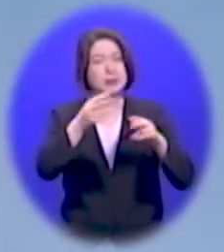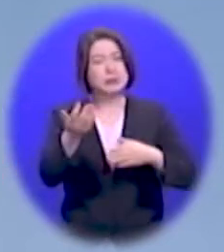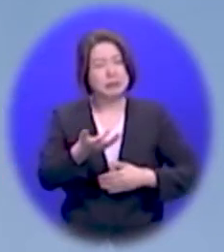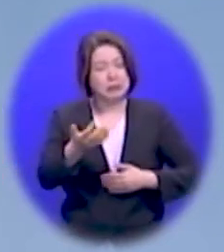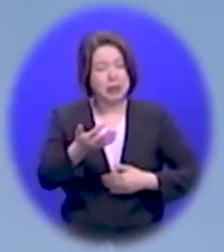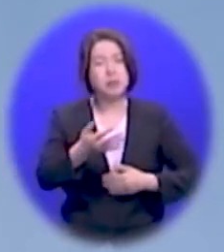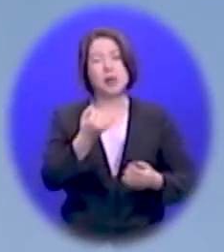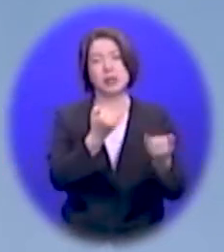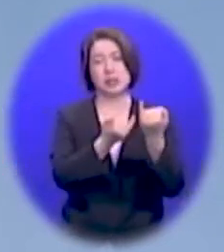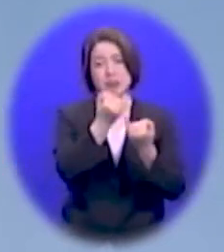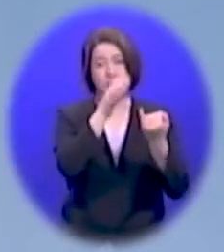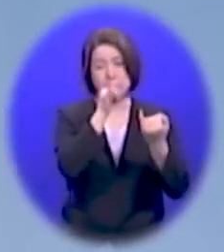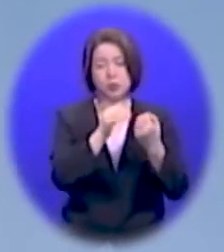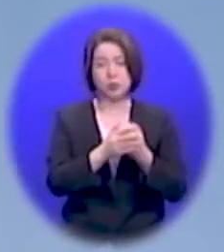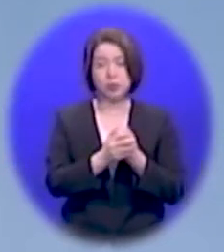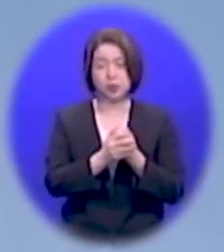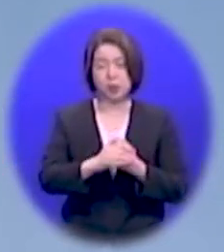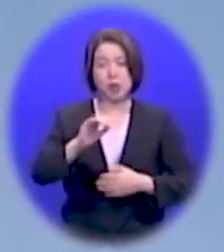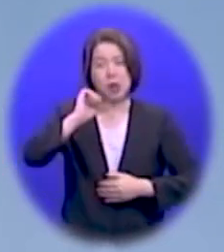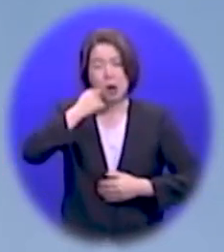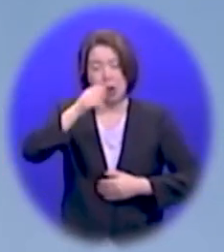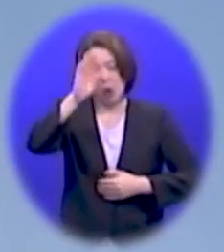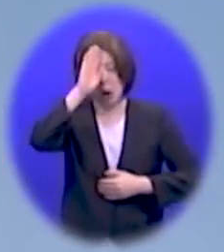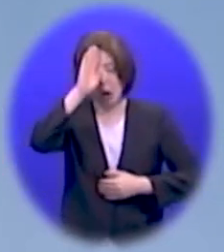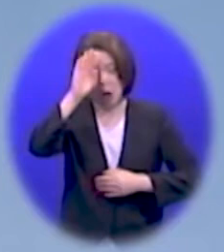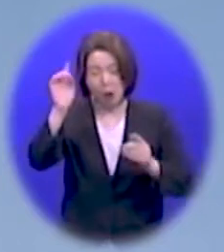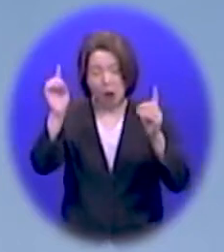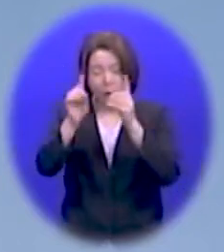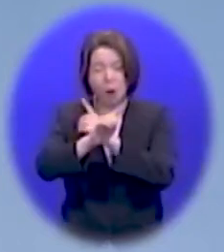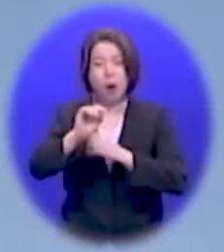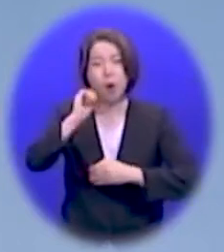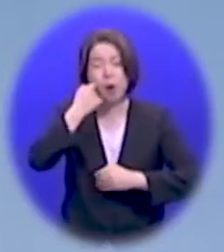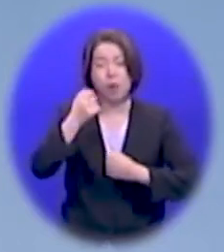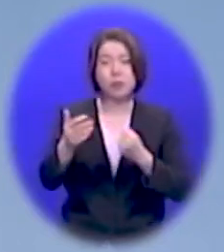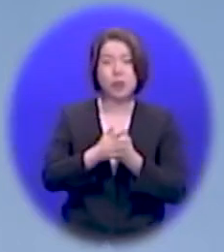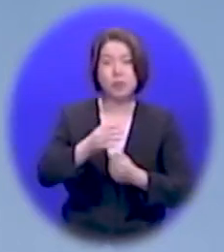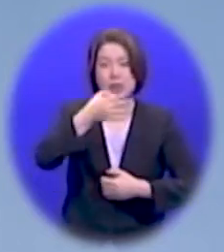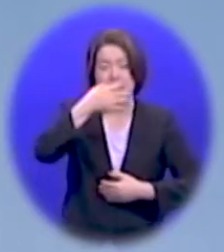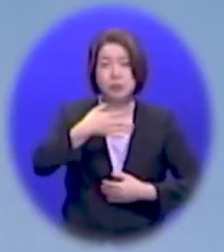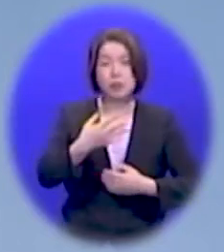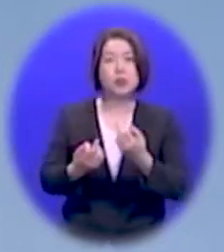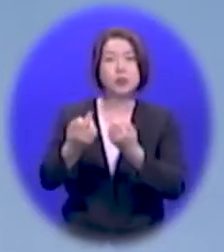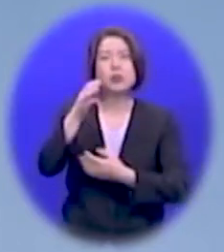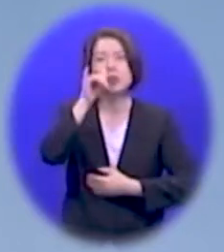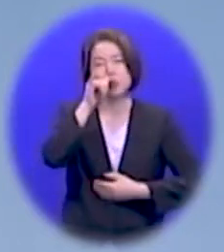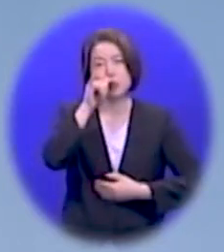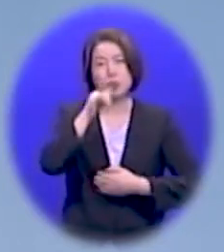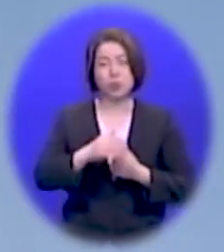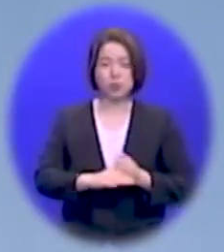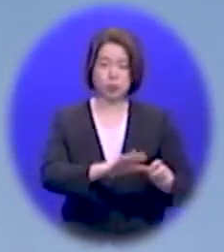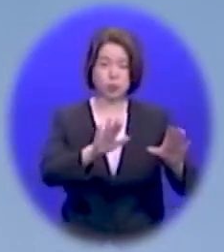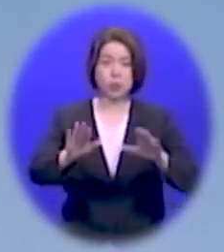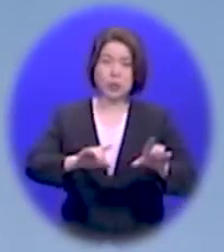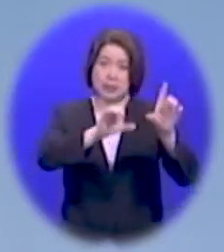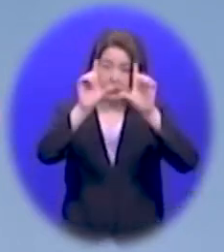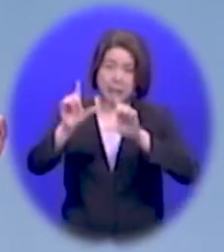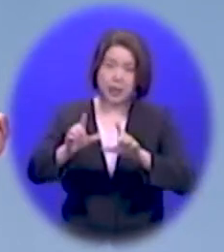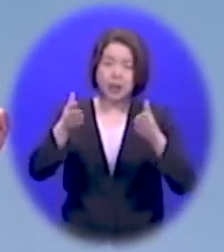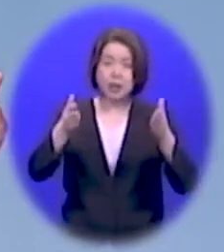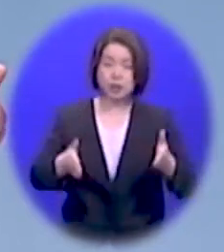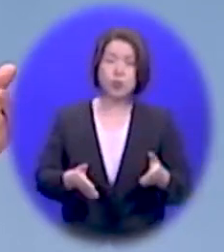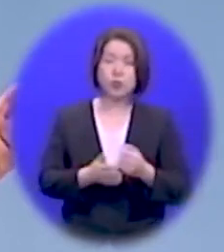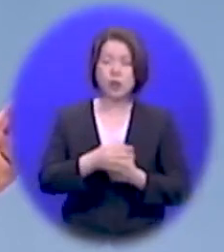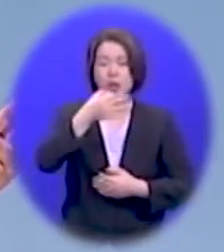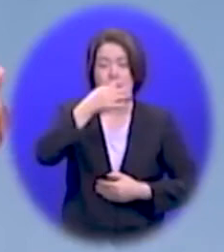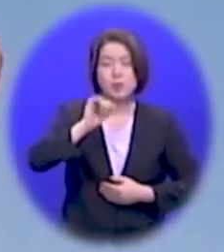고통을 호소하는 형제들도 있고 우리가 살아가는 동안에 정말 힘들고 어려운